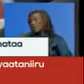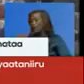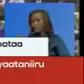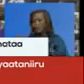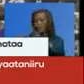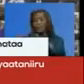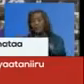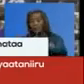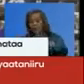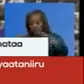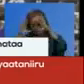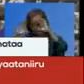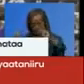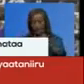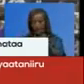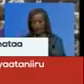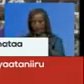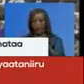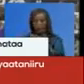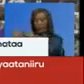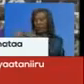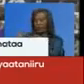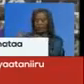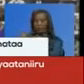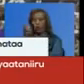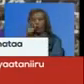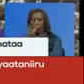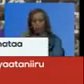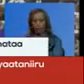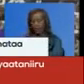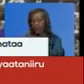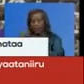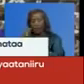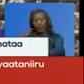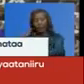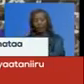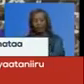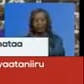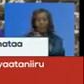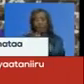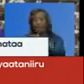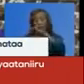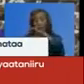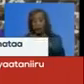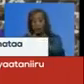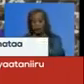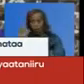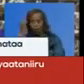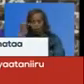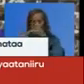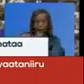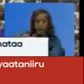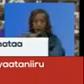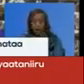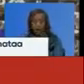በምክትል ፕሬዝደንትነት ፕሬዝደንት ማዕረግ የኦህደድ ጽህፈት ቤት ኃላፊ፣ በመከተል ፕሬዝዳንት ማረክ የኦሮሚያ